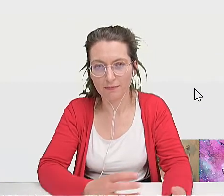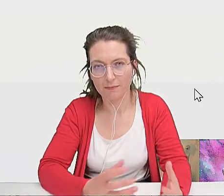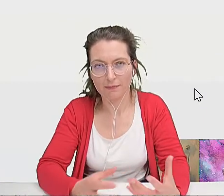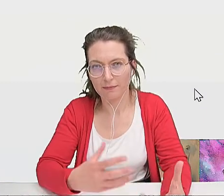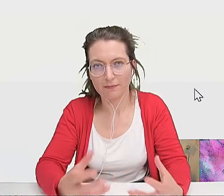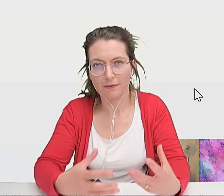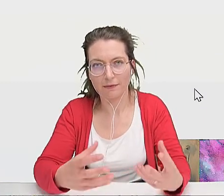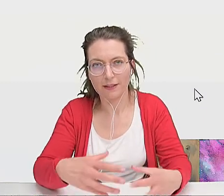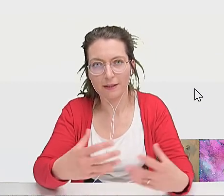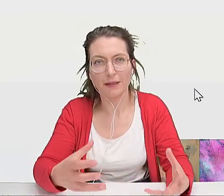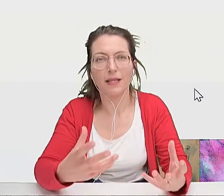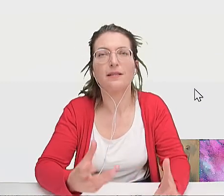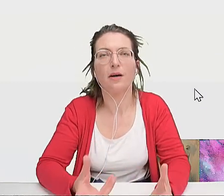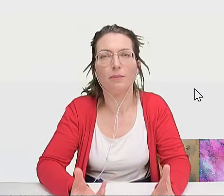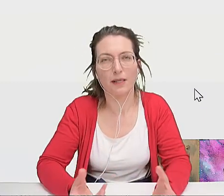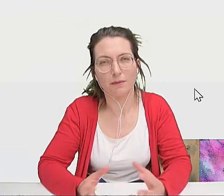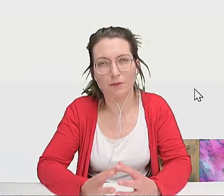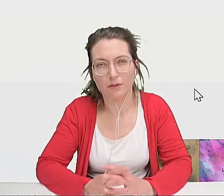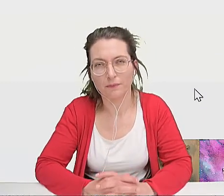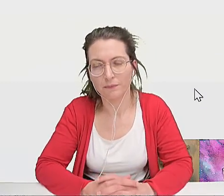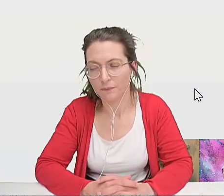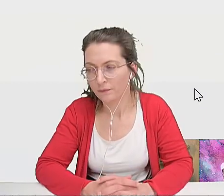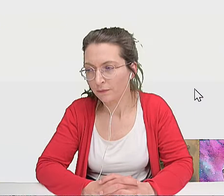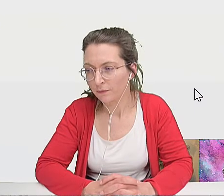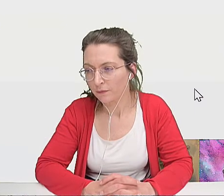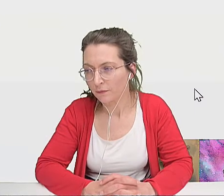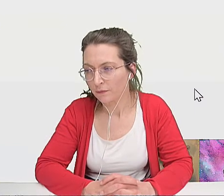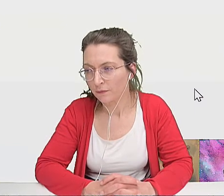wo sie was quasi im Klassenraum machen müssen?